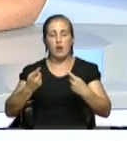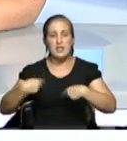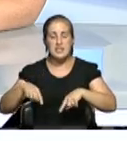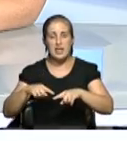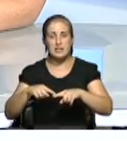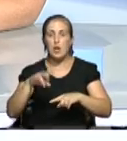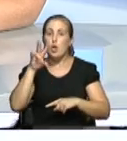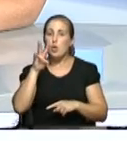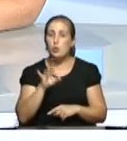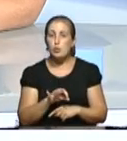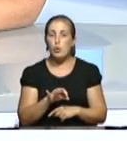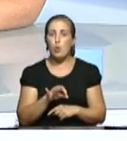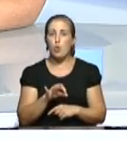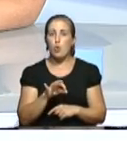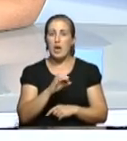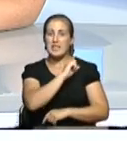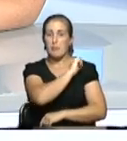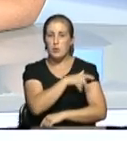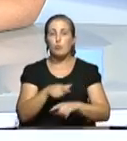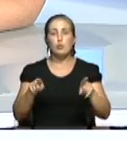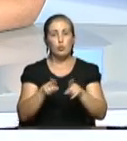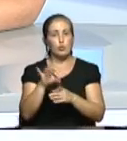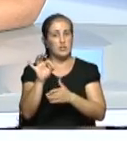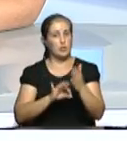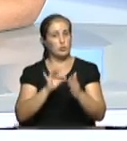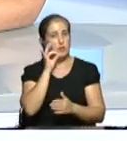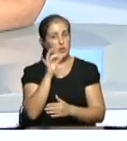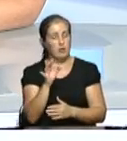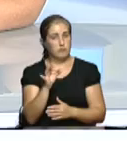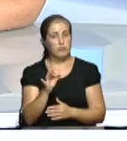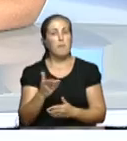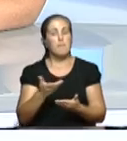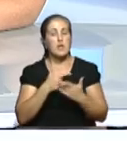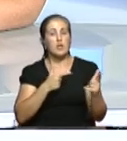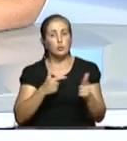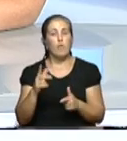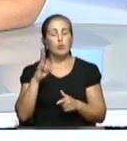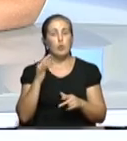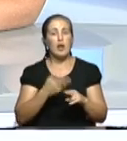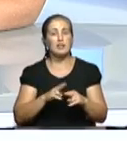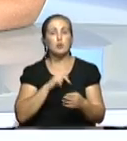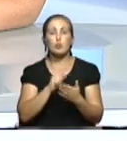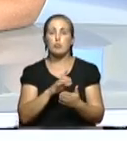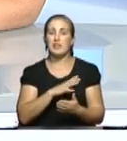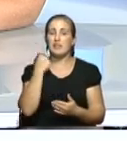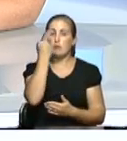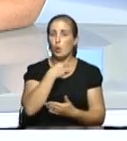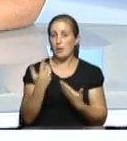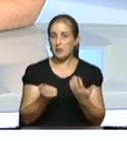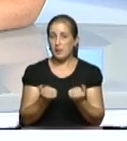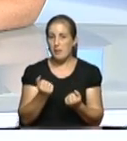но санкт-петербур тоже сразу сказала ребята мы готовы но это должен быть или индивидуальный предприниматель